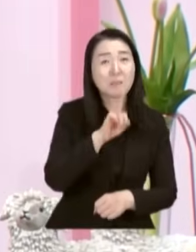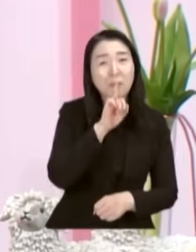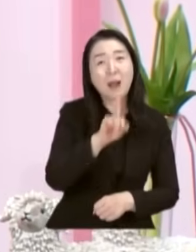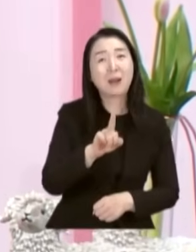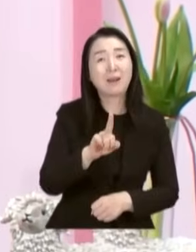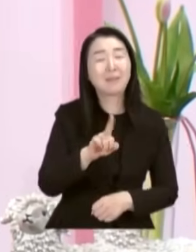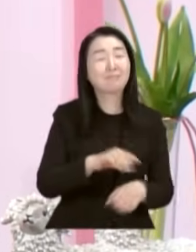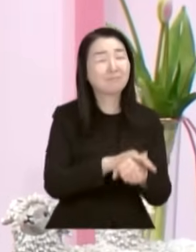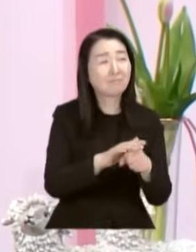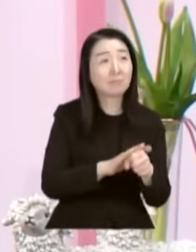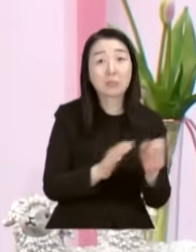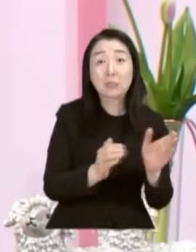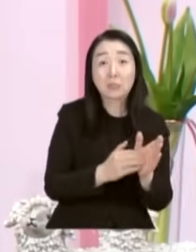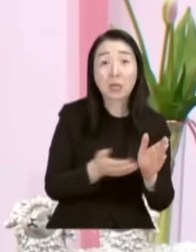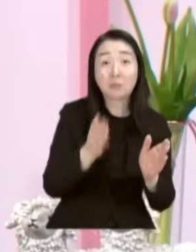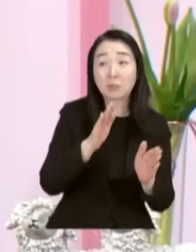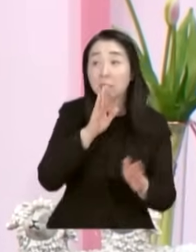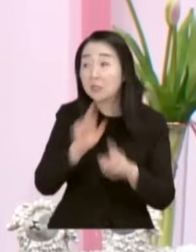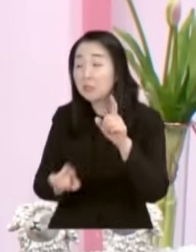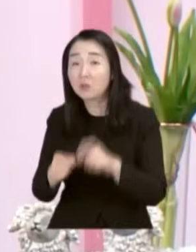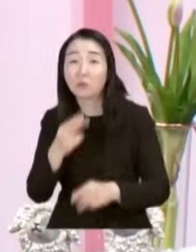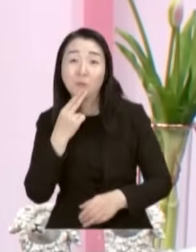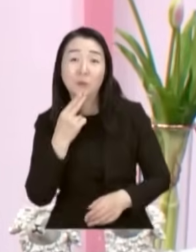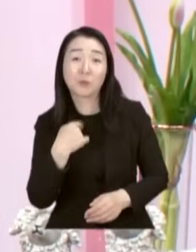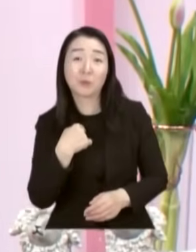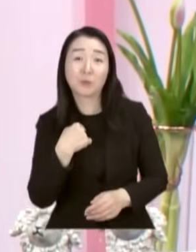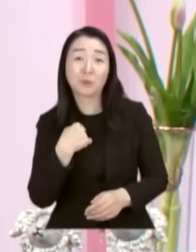하면서 정말 나는 실천을 안 하고